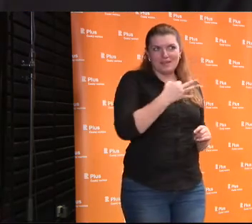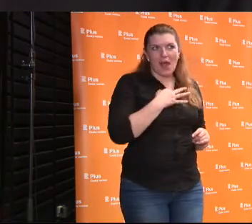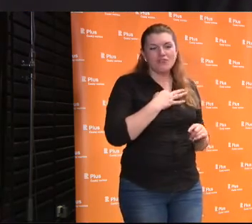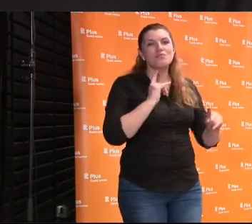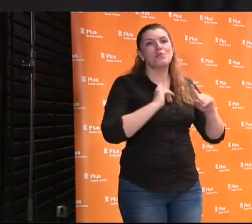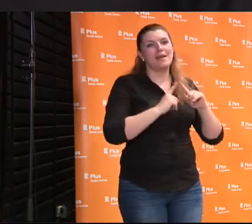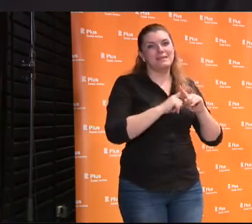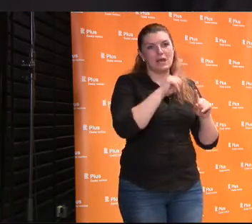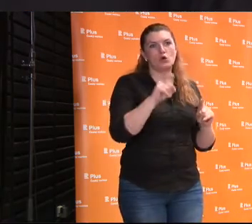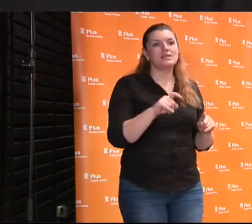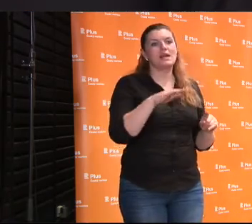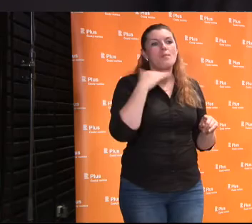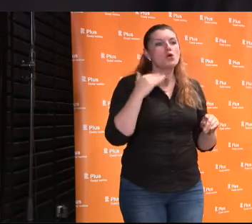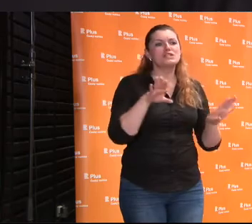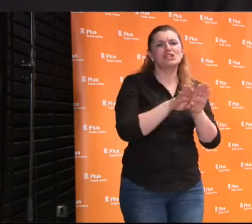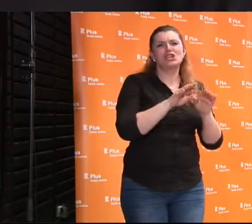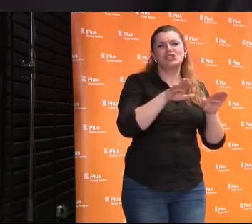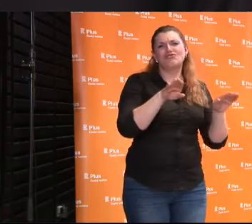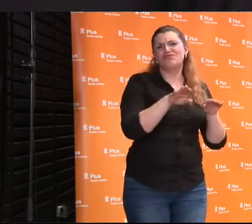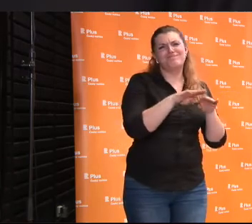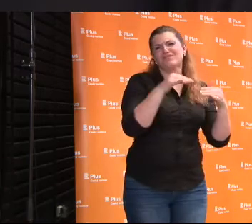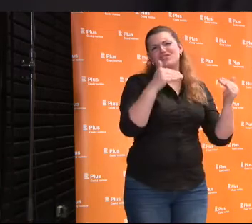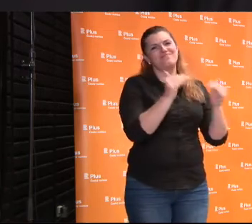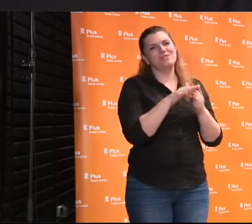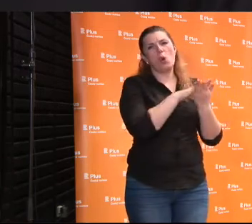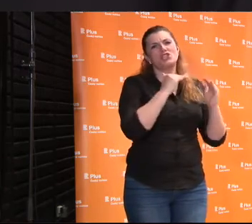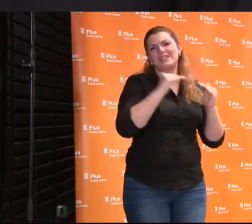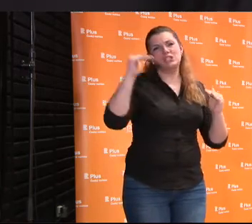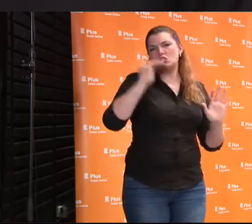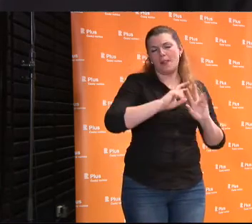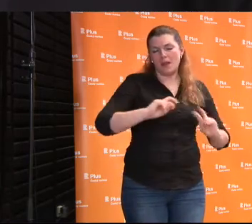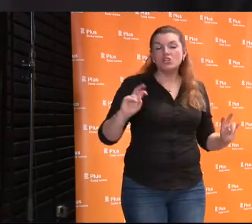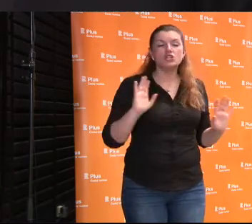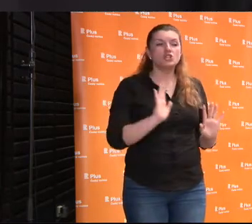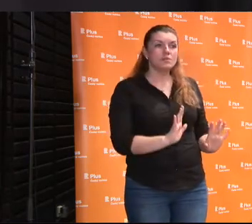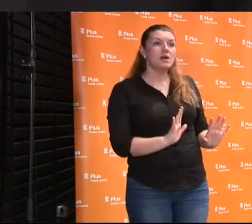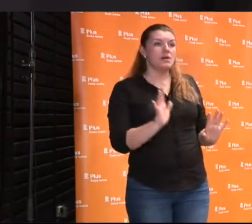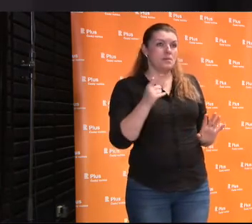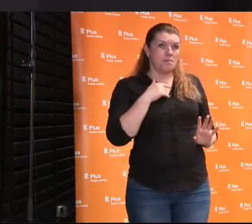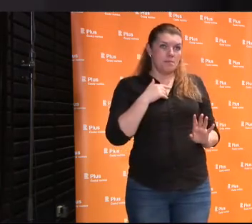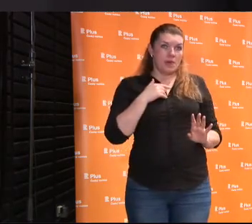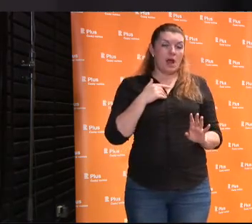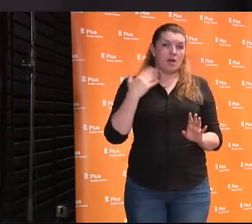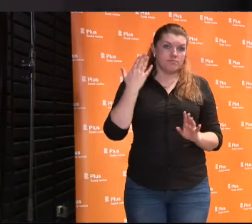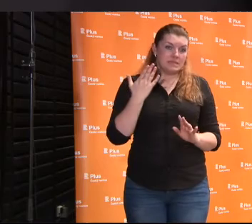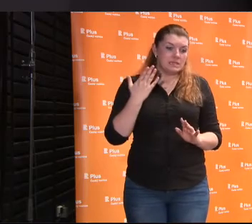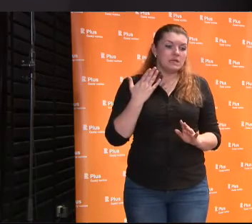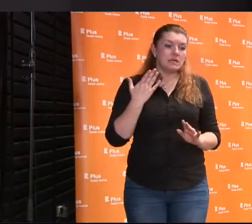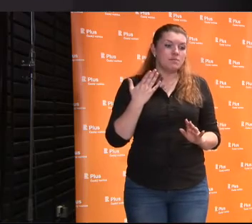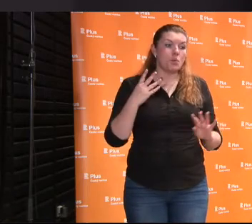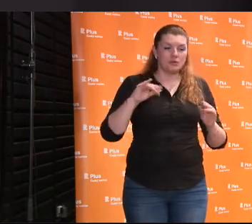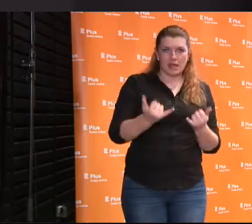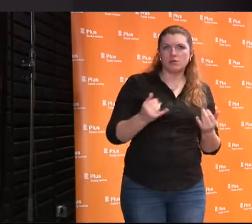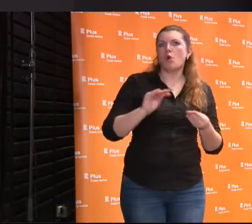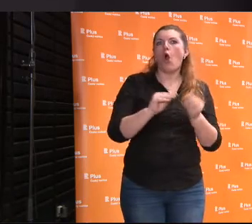a nezabýváme se tolik těmi třídami. Já myslím, že před náma přes... A to biznis umí. Biznis už v